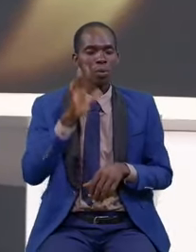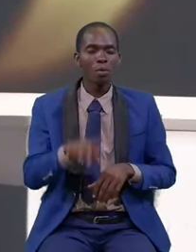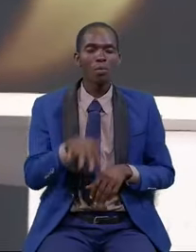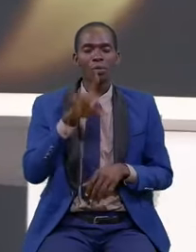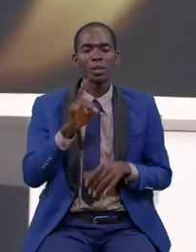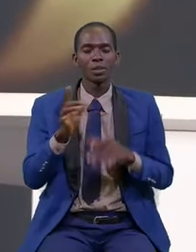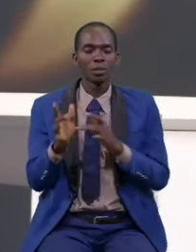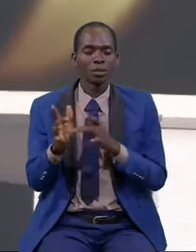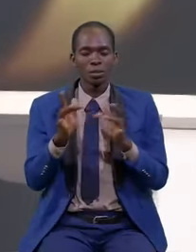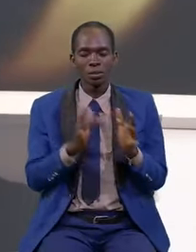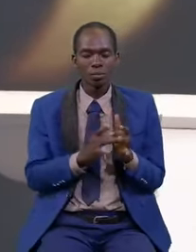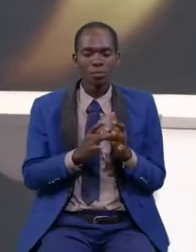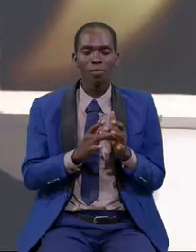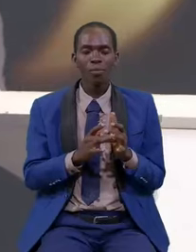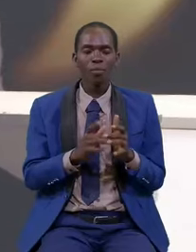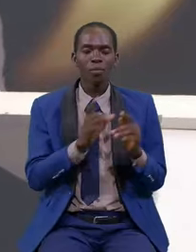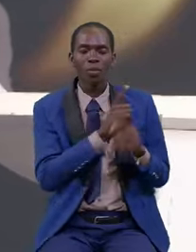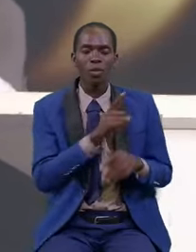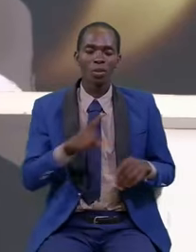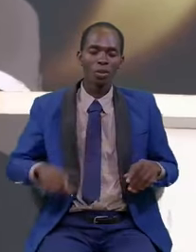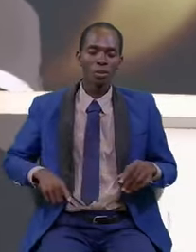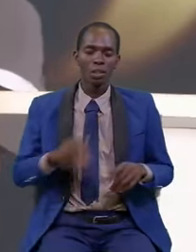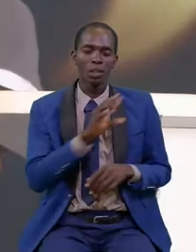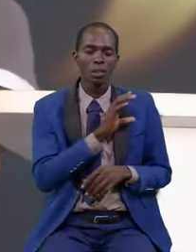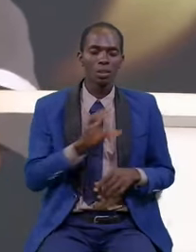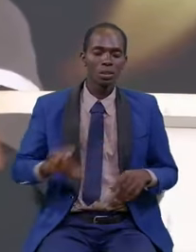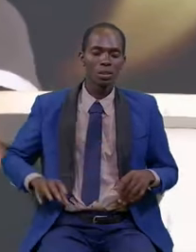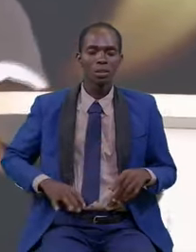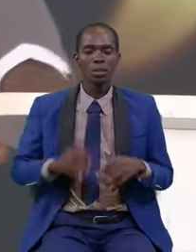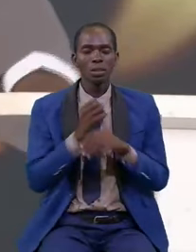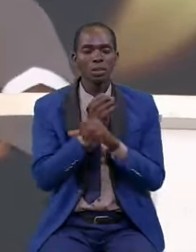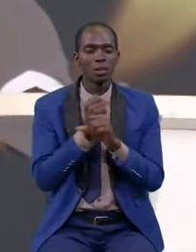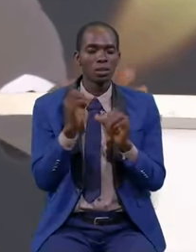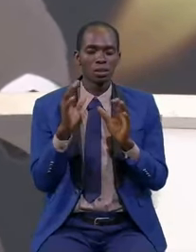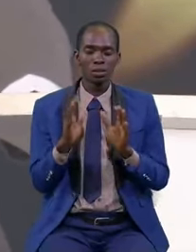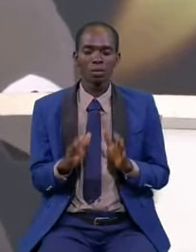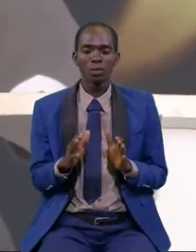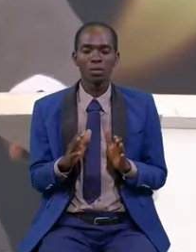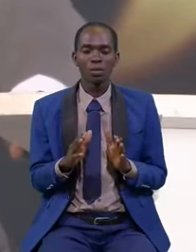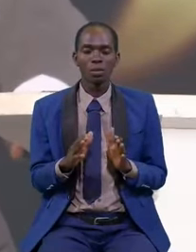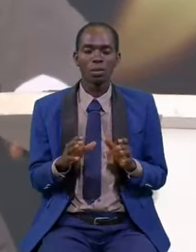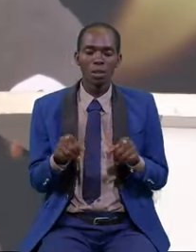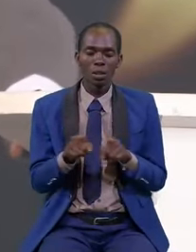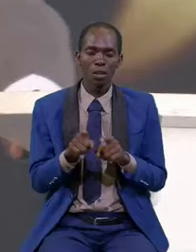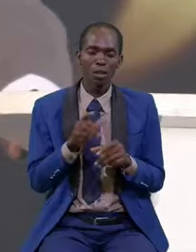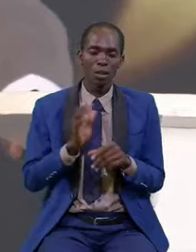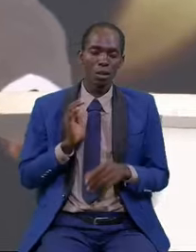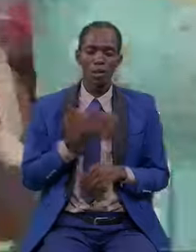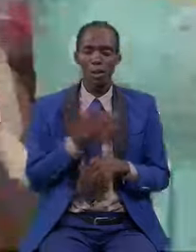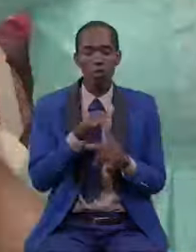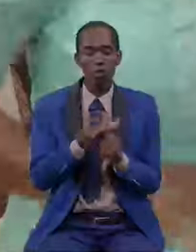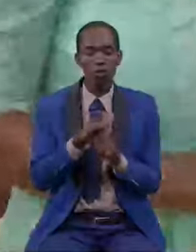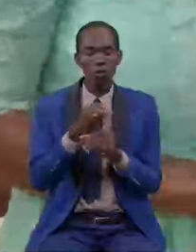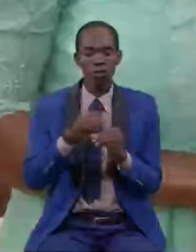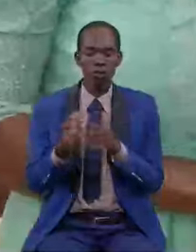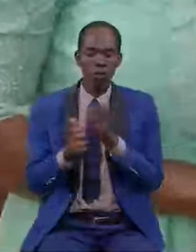retrouve Jésus comme étant le Seigneur, le Christ, le Seigneur et notre